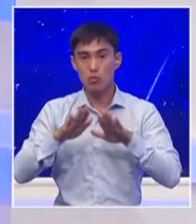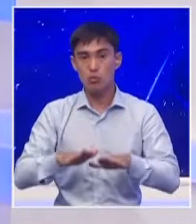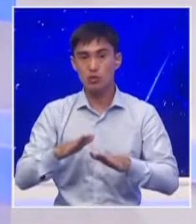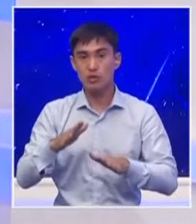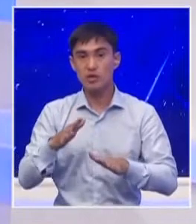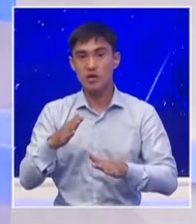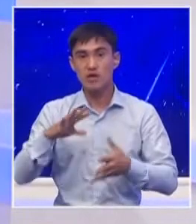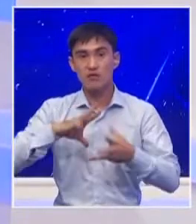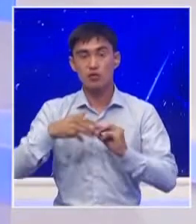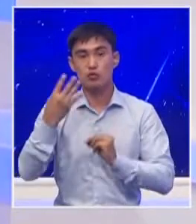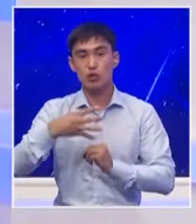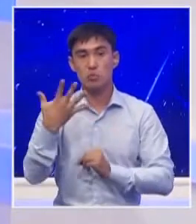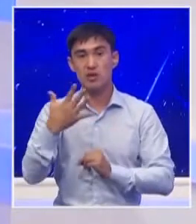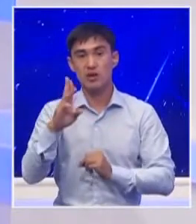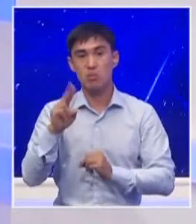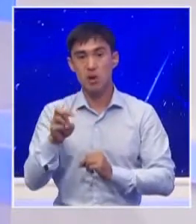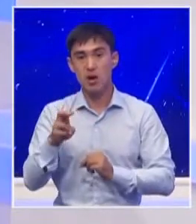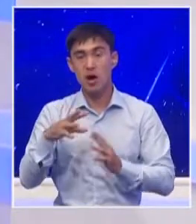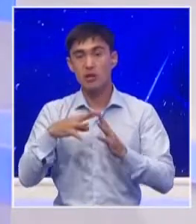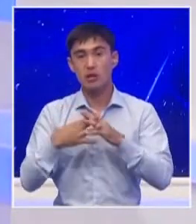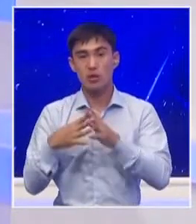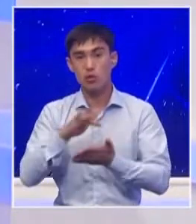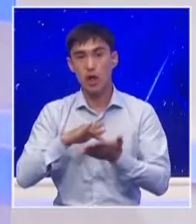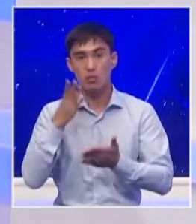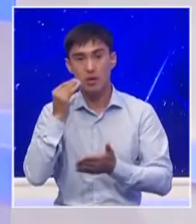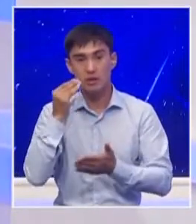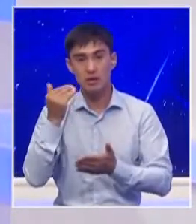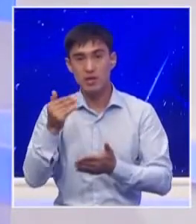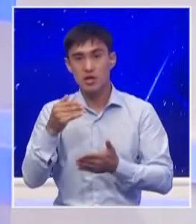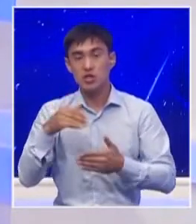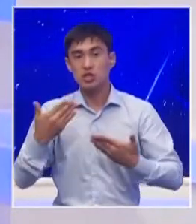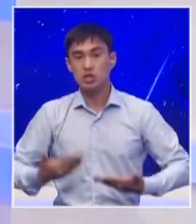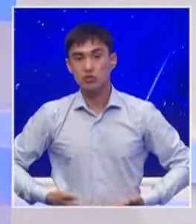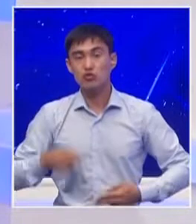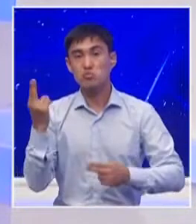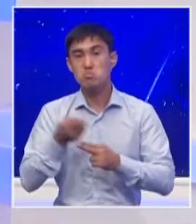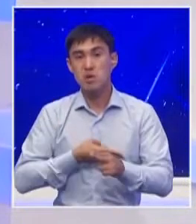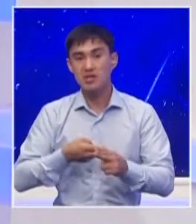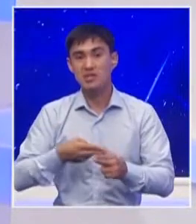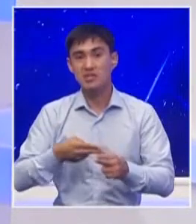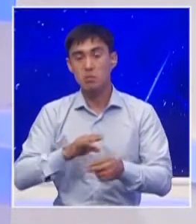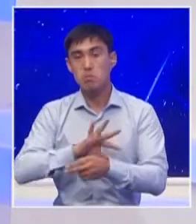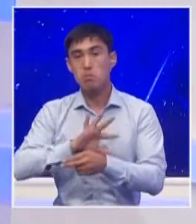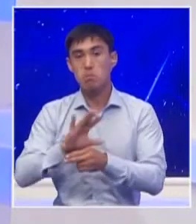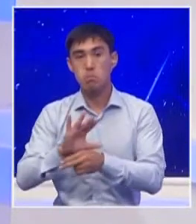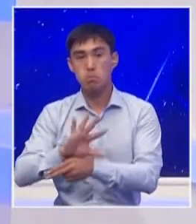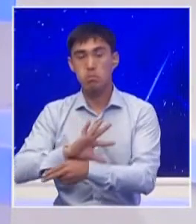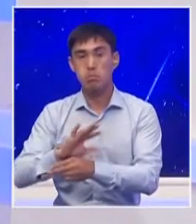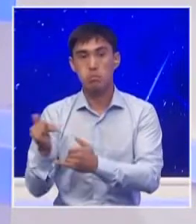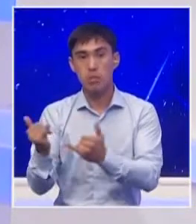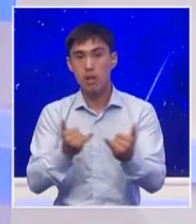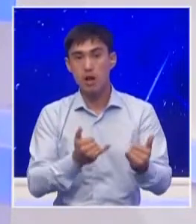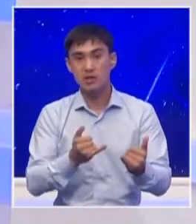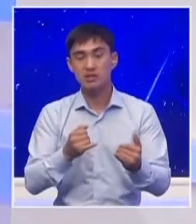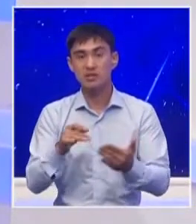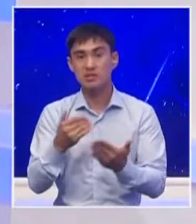всего в 45 километрах от мегаполиса алматы люди все еще вынуждены жить без элементарных благ цивилизации карга линце не